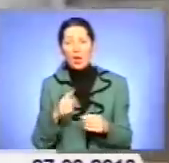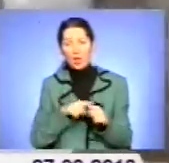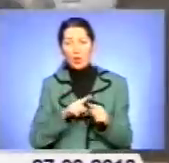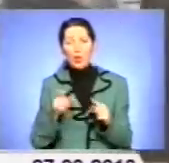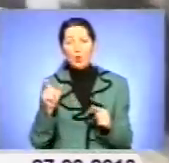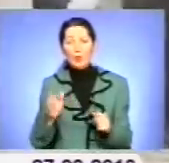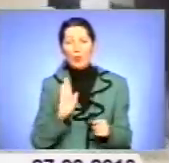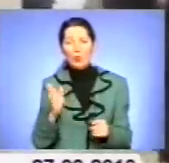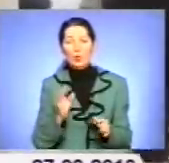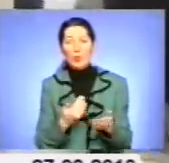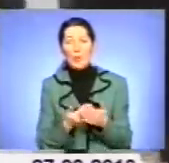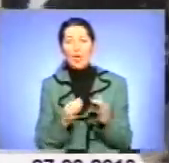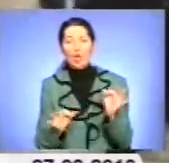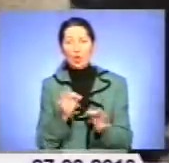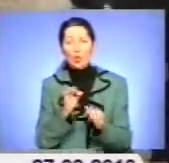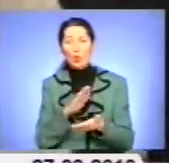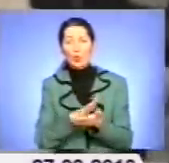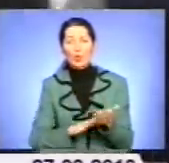Триває розслідування.